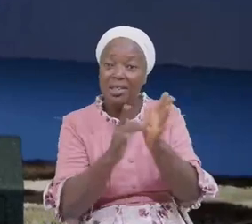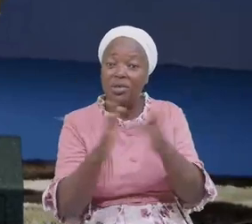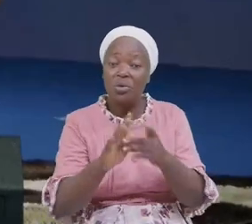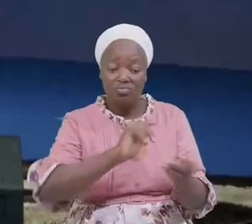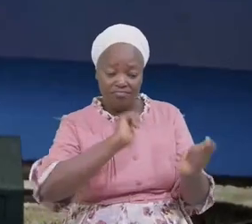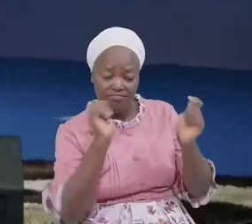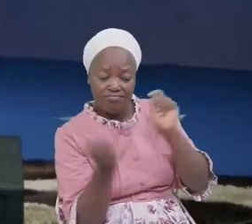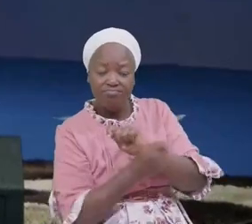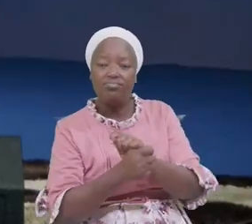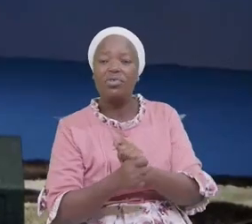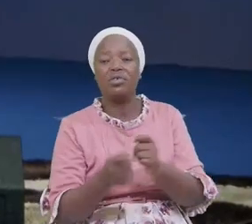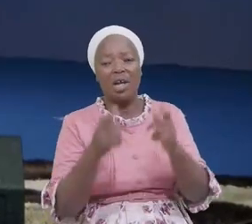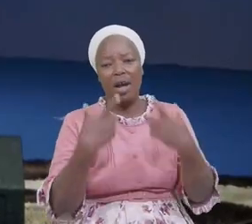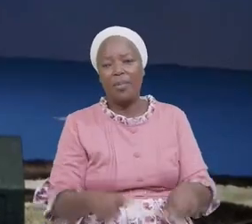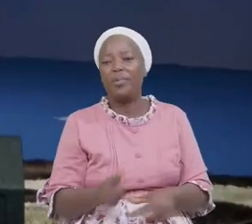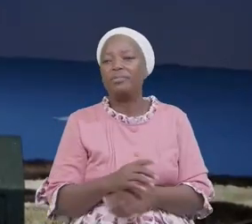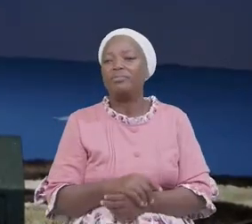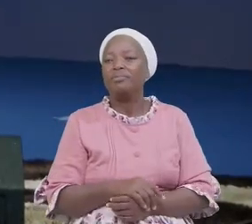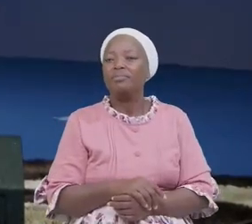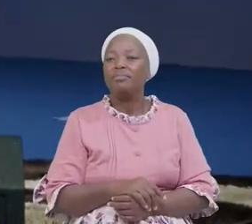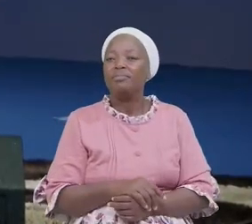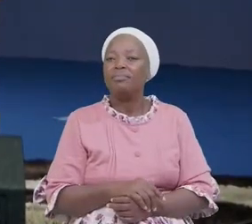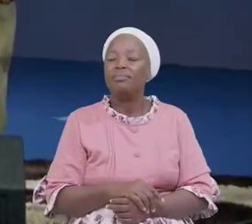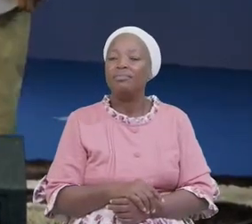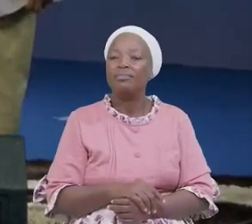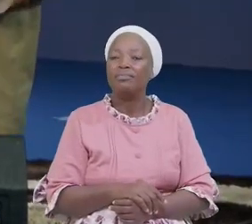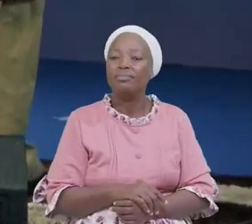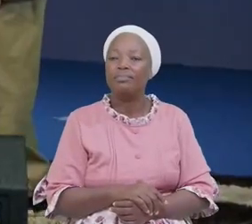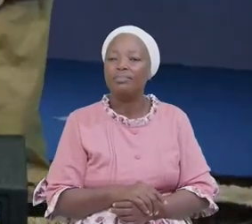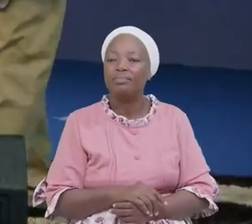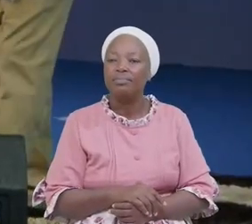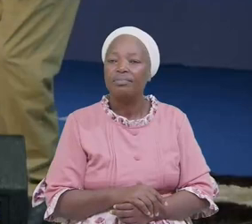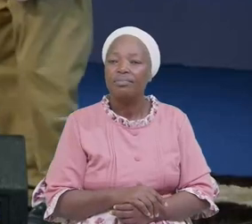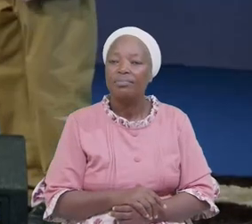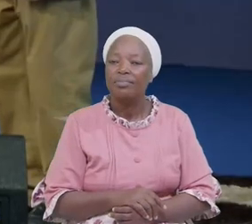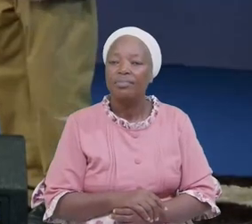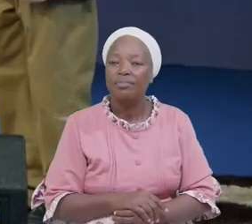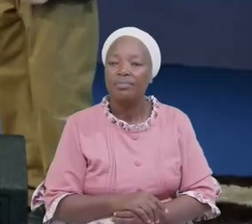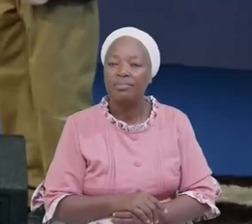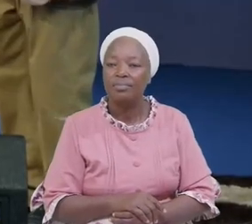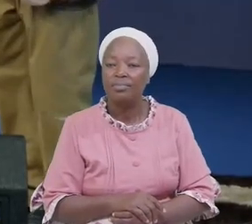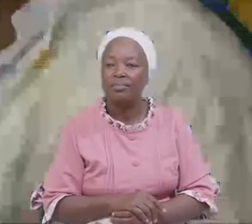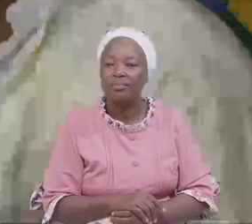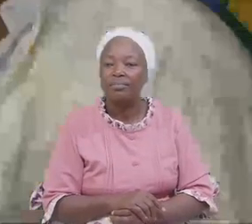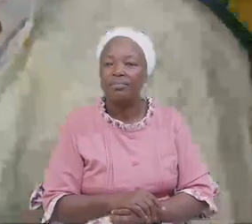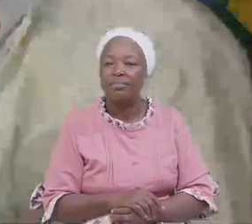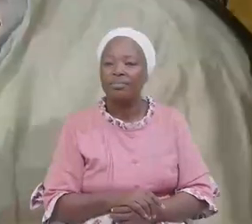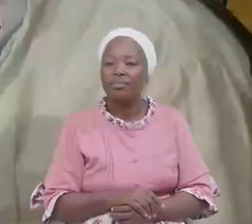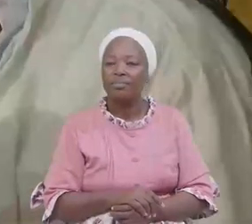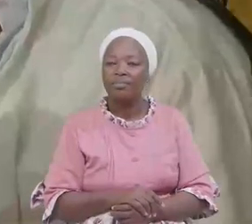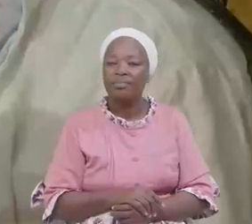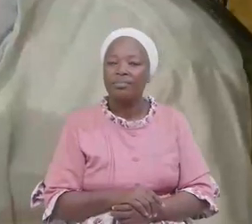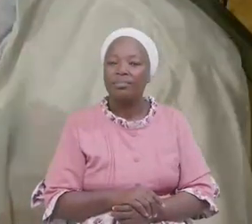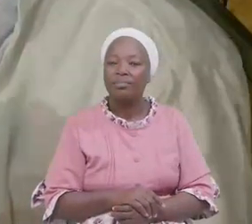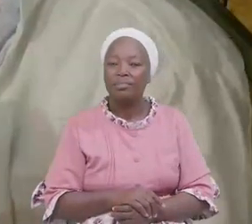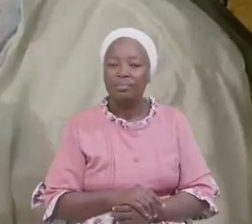Et cette mauvaise habitude qui le poussait à tricher, tricher, tricher, frauder les autres pour avoir tout à lui-même et rien pour les autres a